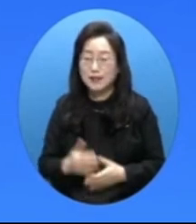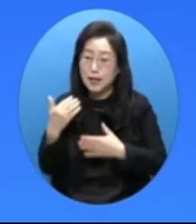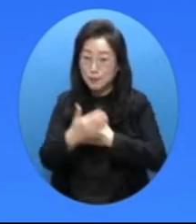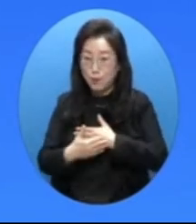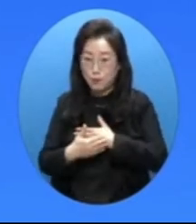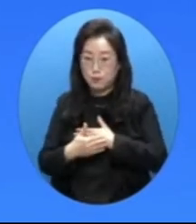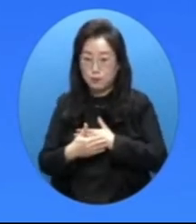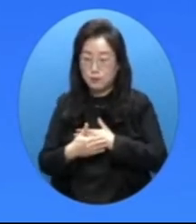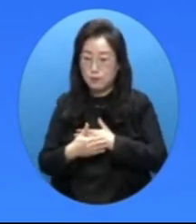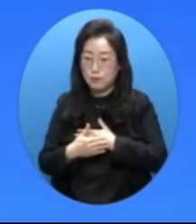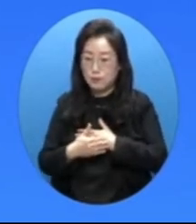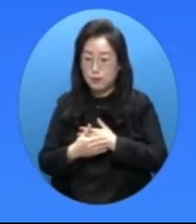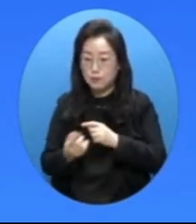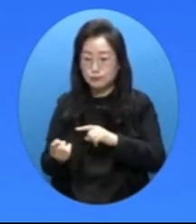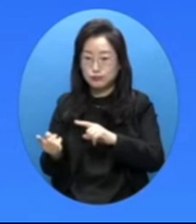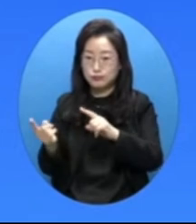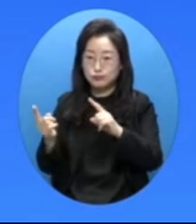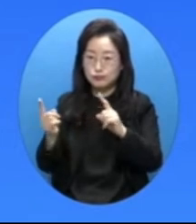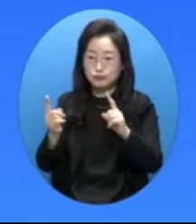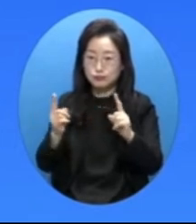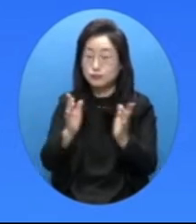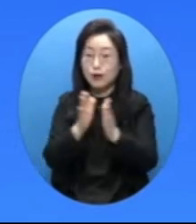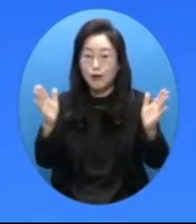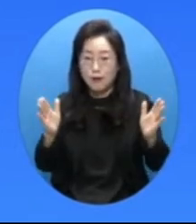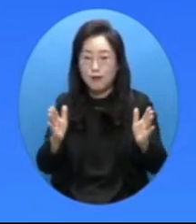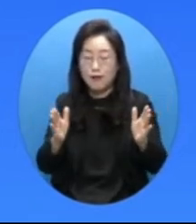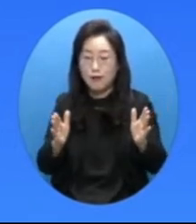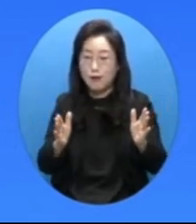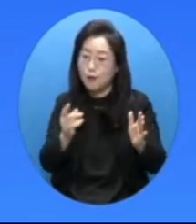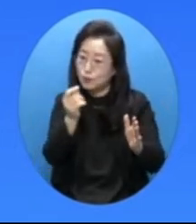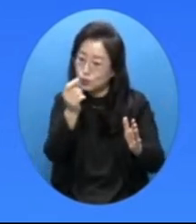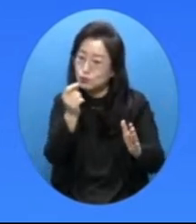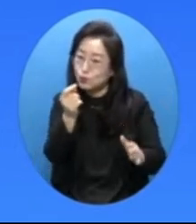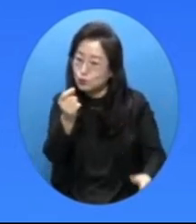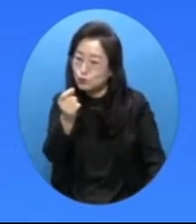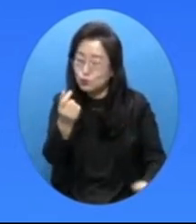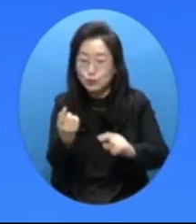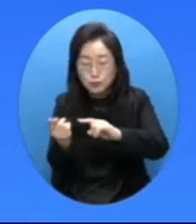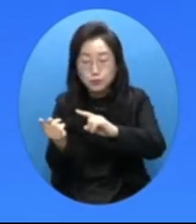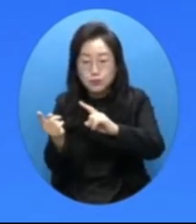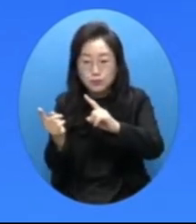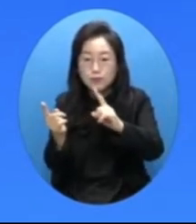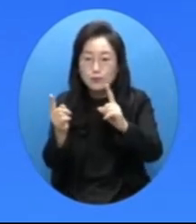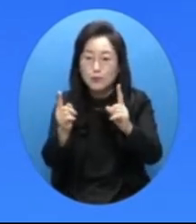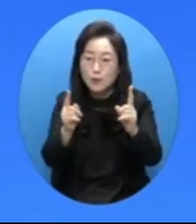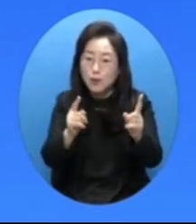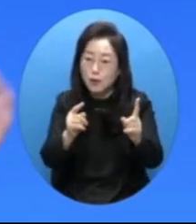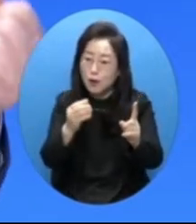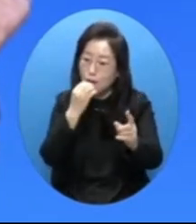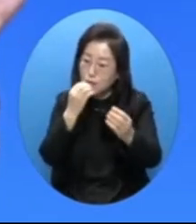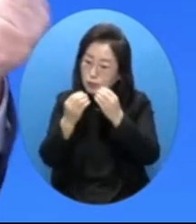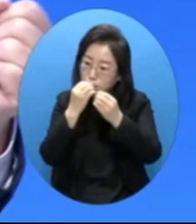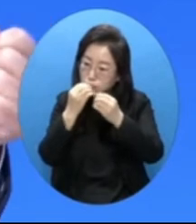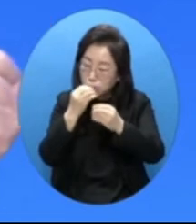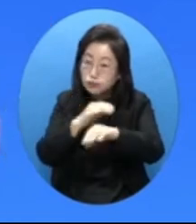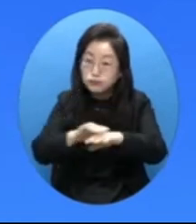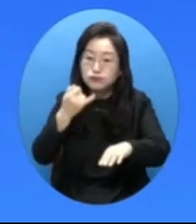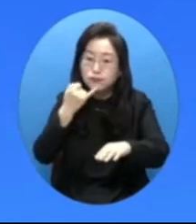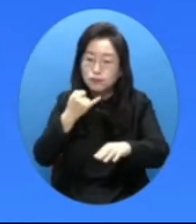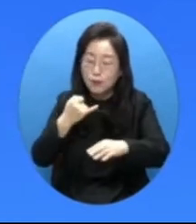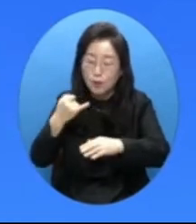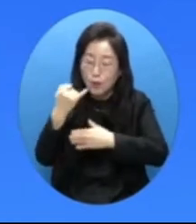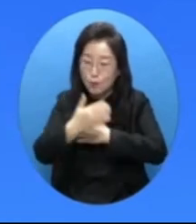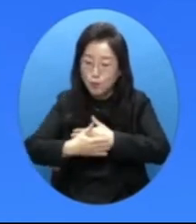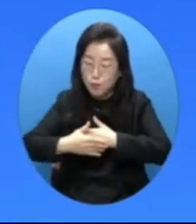몸이 조금씩 조금씩 좋아지기 시작했습니다 하루가 다르게 조금씩 병세가 호전되어져가고 식욕이 돌아오고 몸무게가 늘어나고